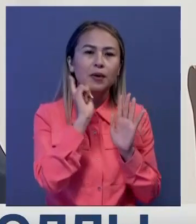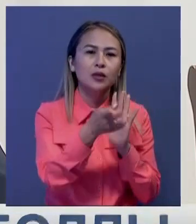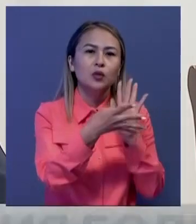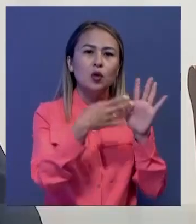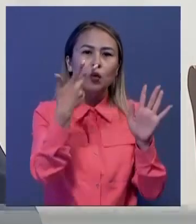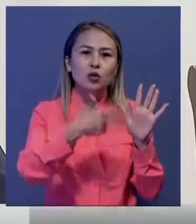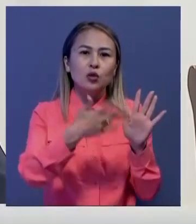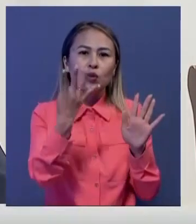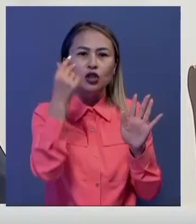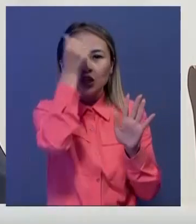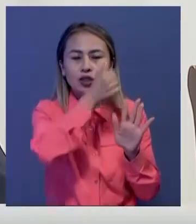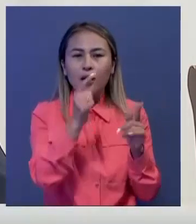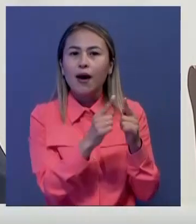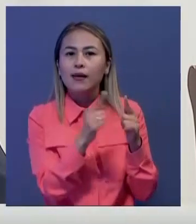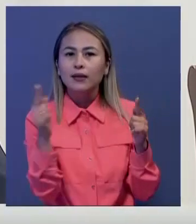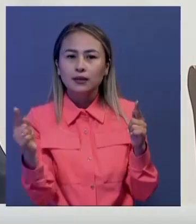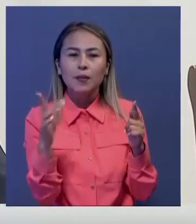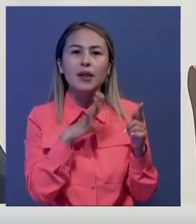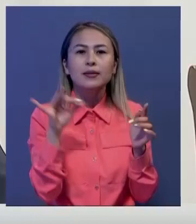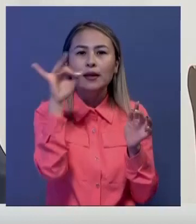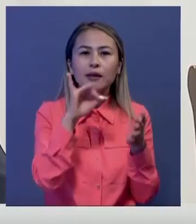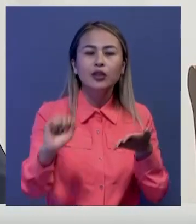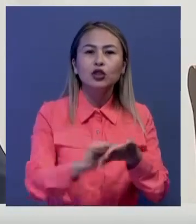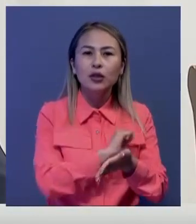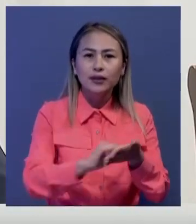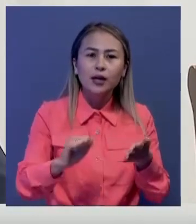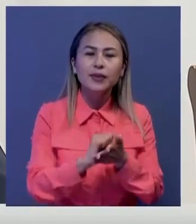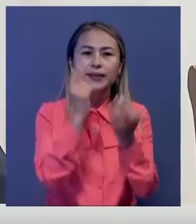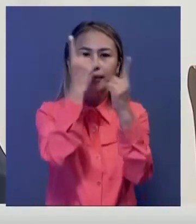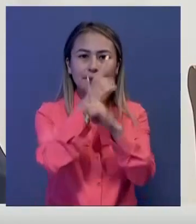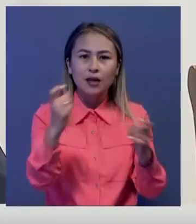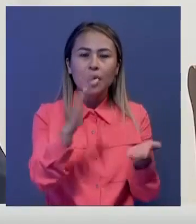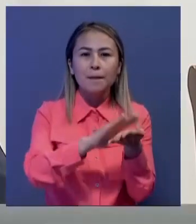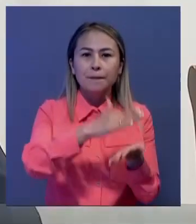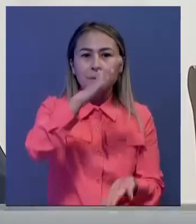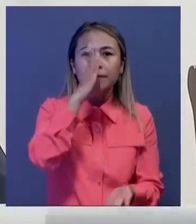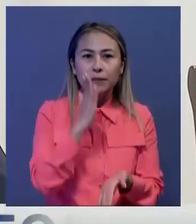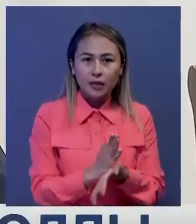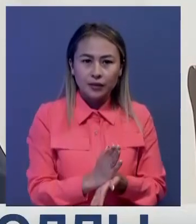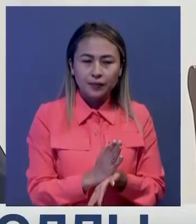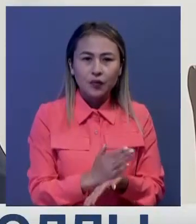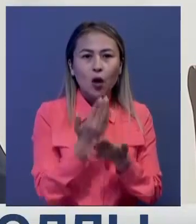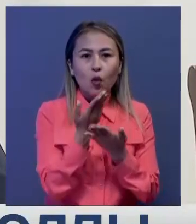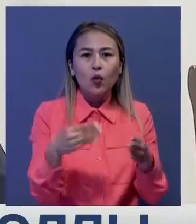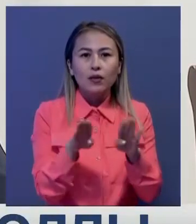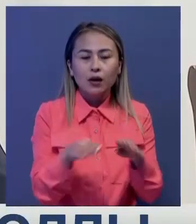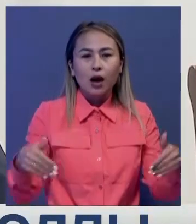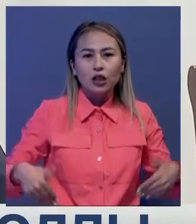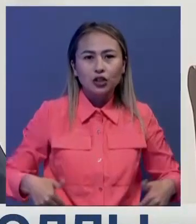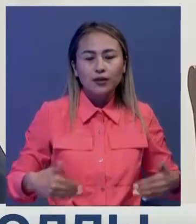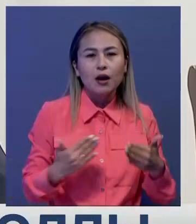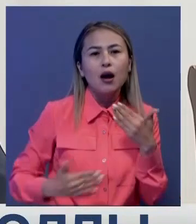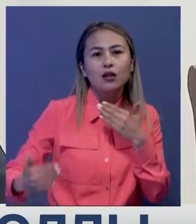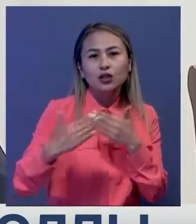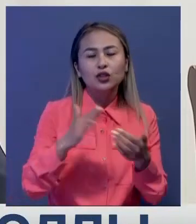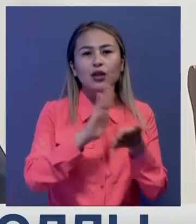1928-1934 жылдар аралығындағы тарихи құжаттар мен деректер жинақталған. Олар ашаршылықтың алғы шарттары